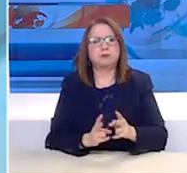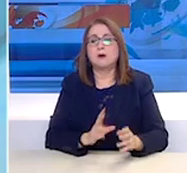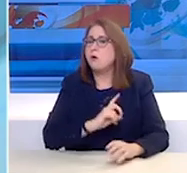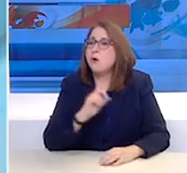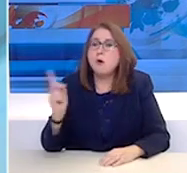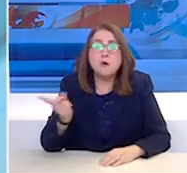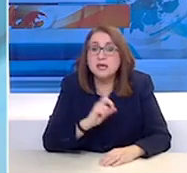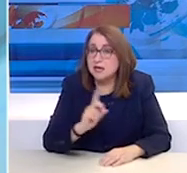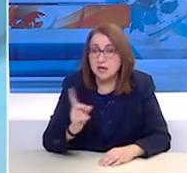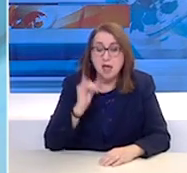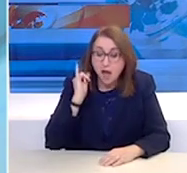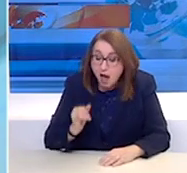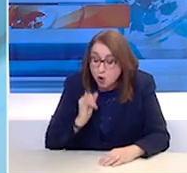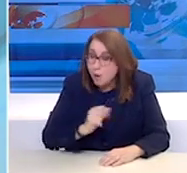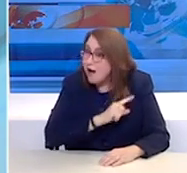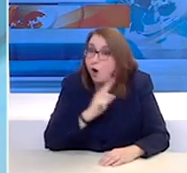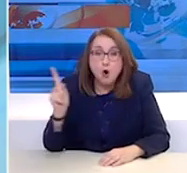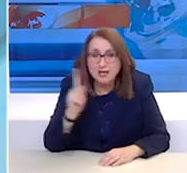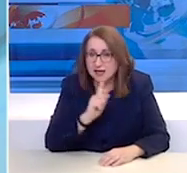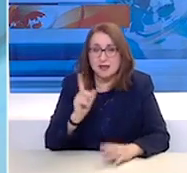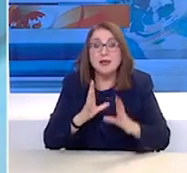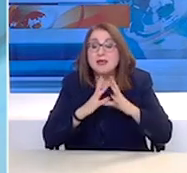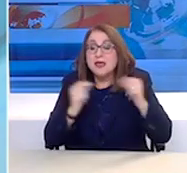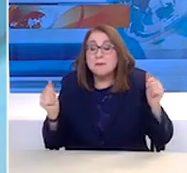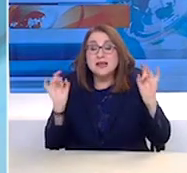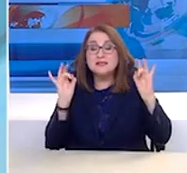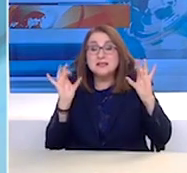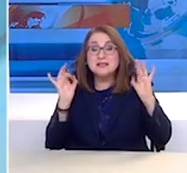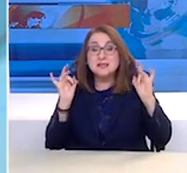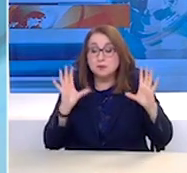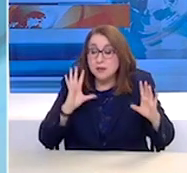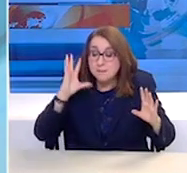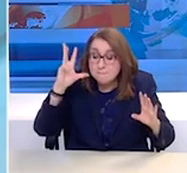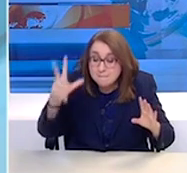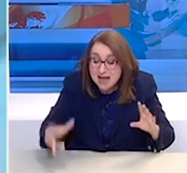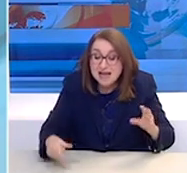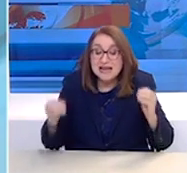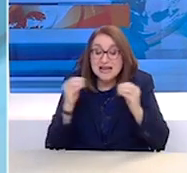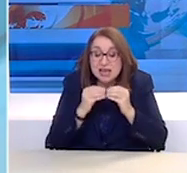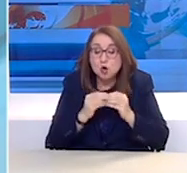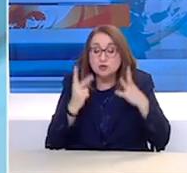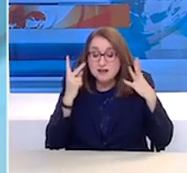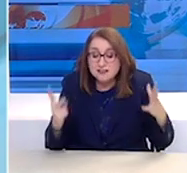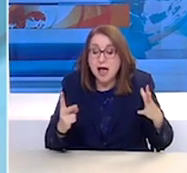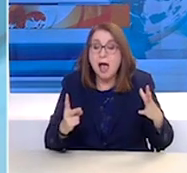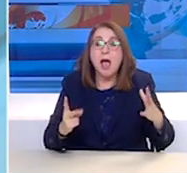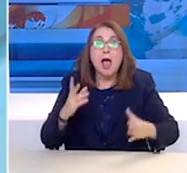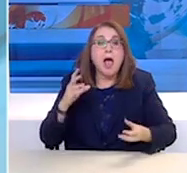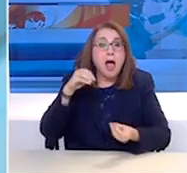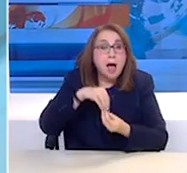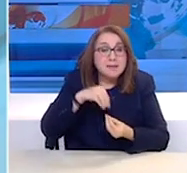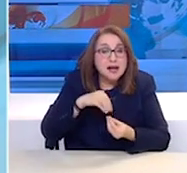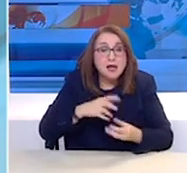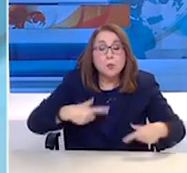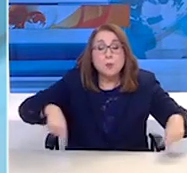Εάν μέσα στο το επόμενο τριήμερο δεν είμαστε υπεύθυνοι και σοβαροί όπως ήμασταν συντριπτικά όλο αυτό τον καιρό,